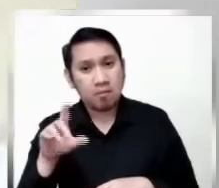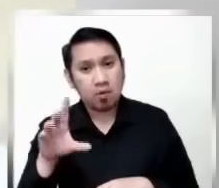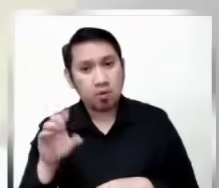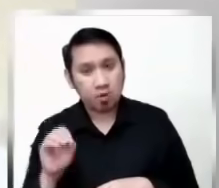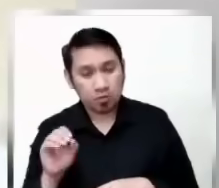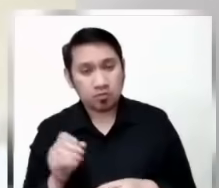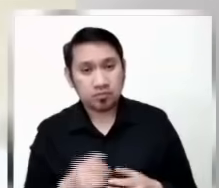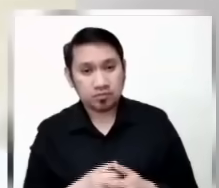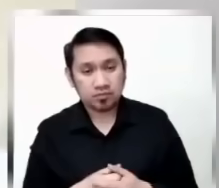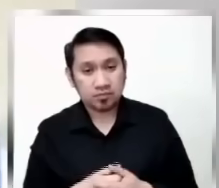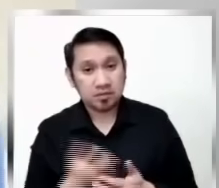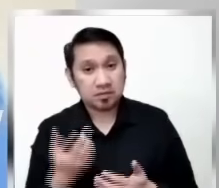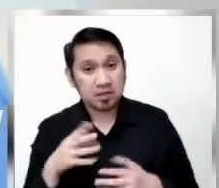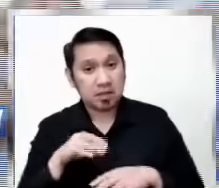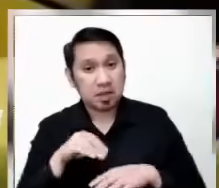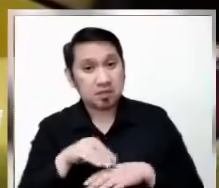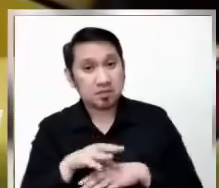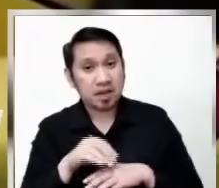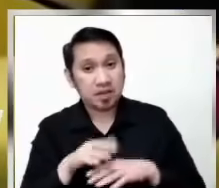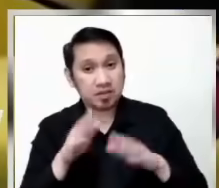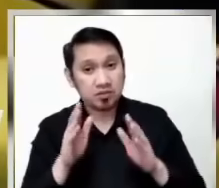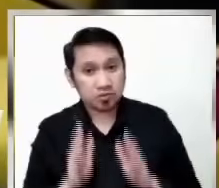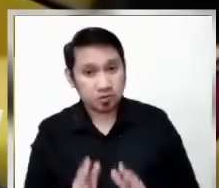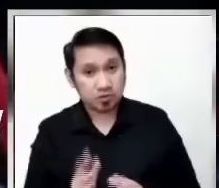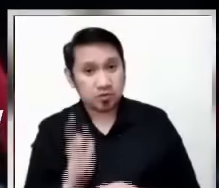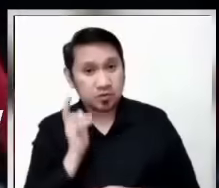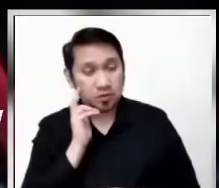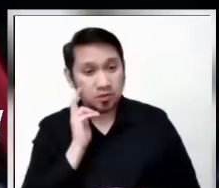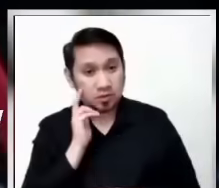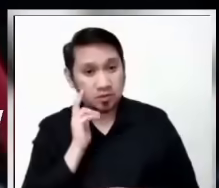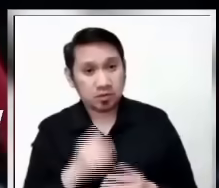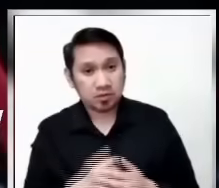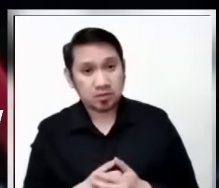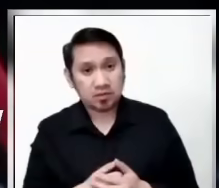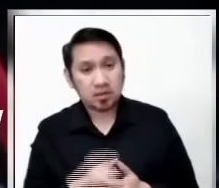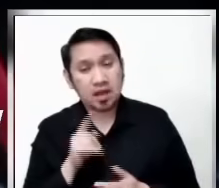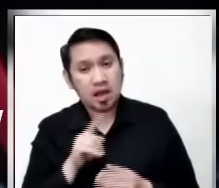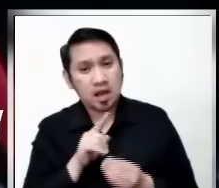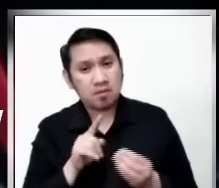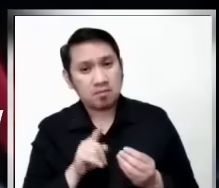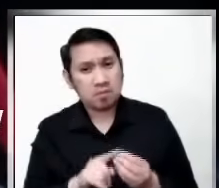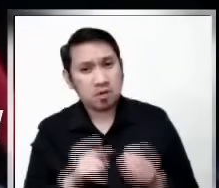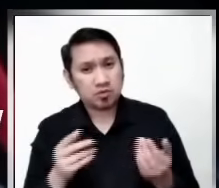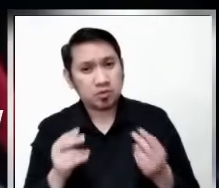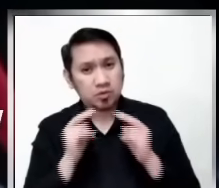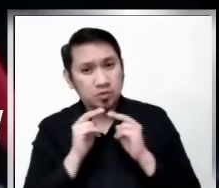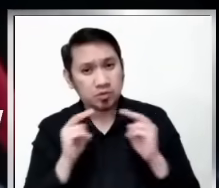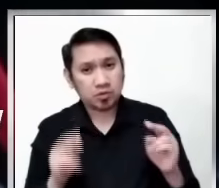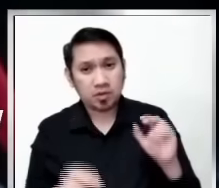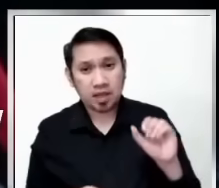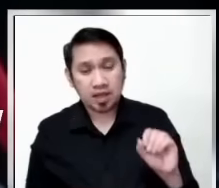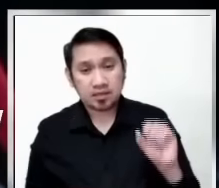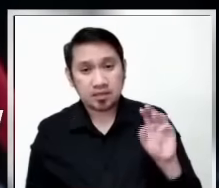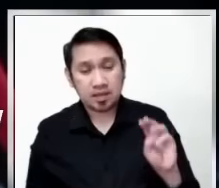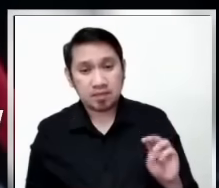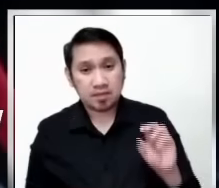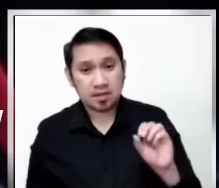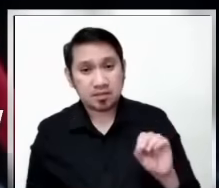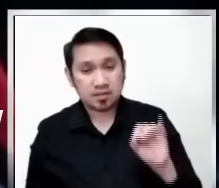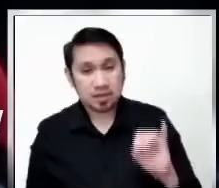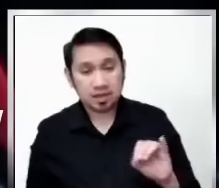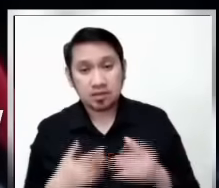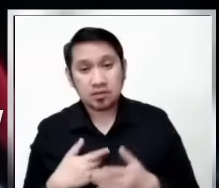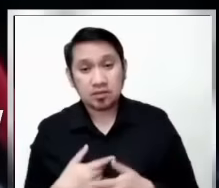ni dating Pangulong Rodrigo Duterte. Inalmahan ni Suarez ang inilabas na ulat ng SMNI na gumastos daw ng